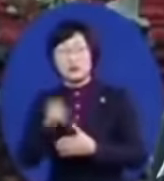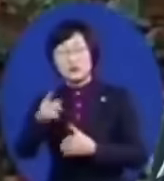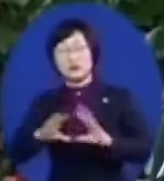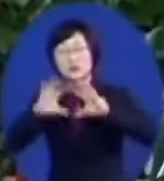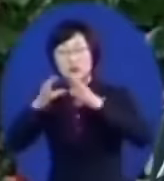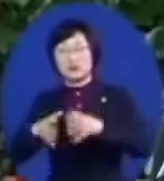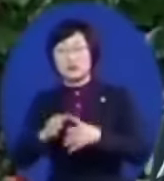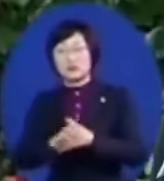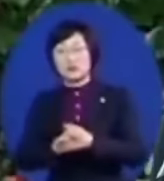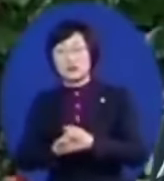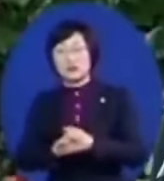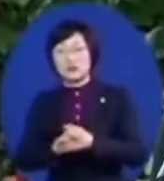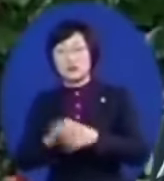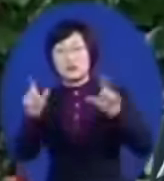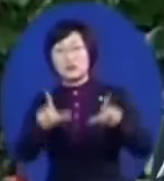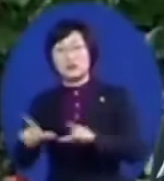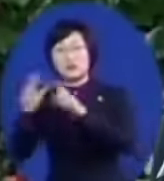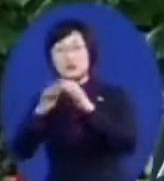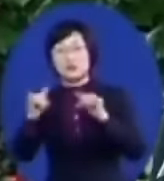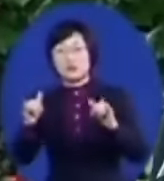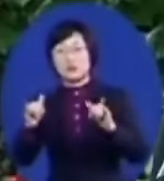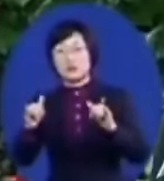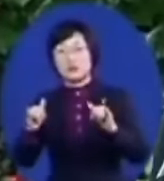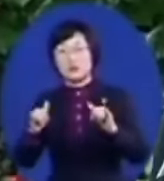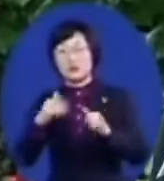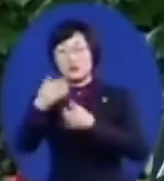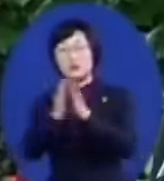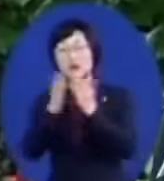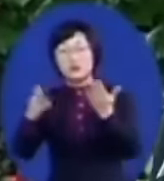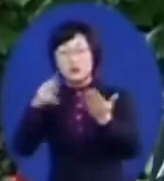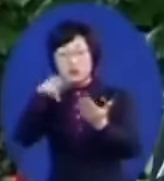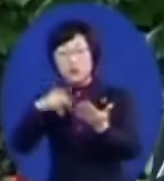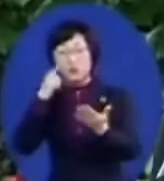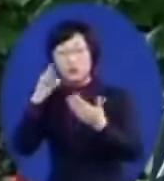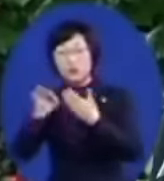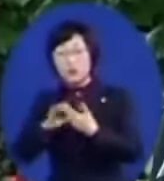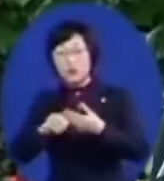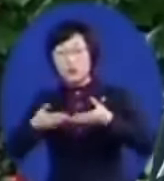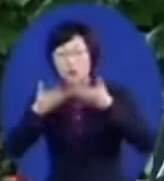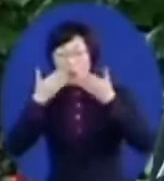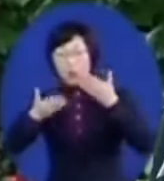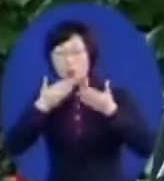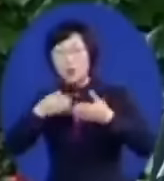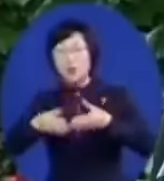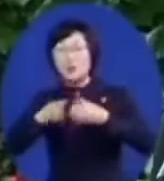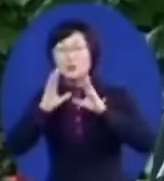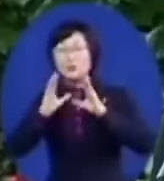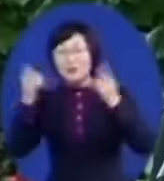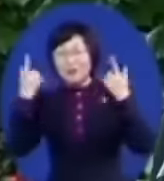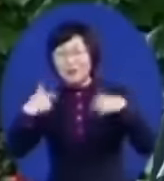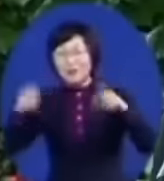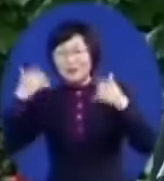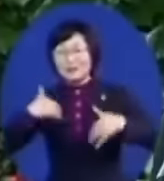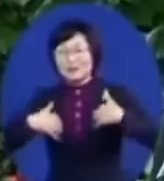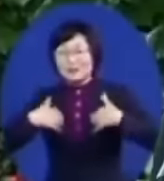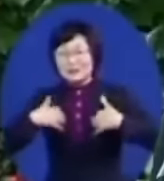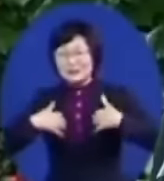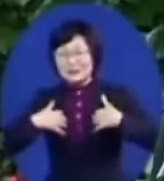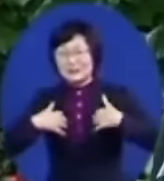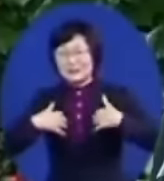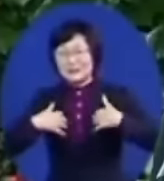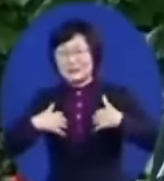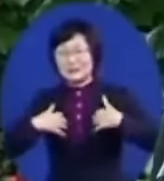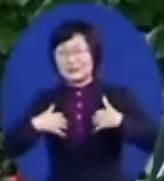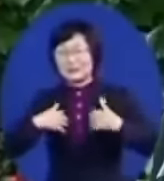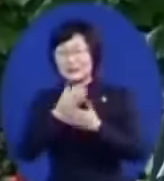사는 사람들을 분별해 보면 성경에는 먹고 마시고 항상 연락하는 무신론자에 대한